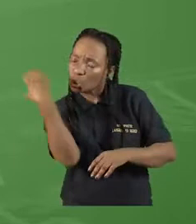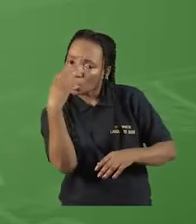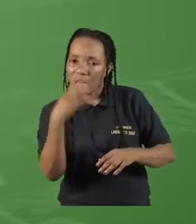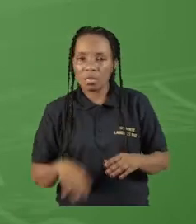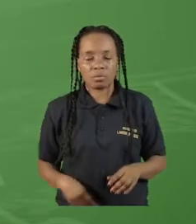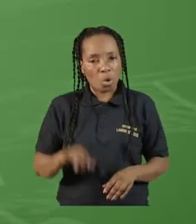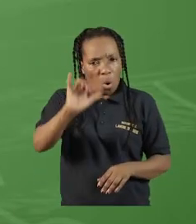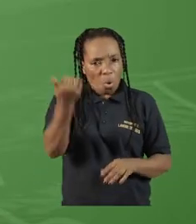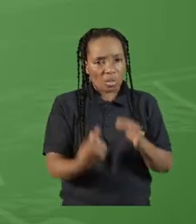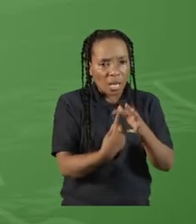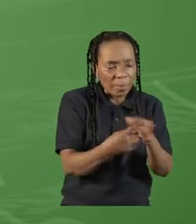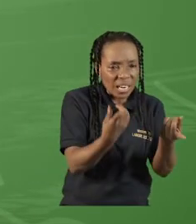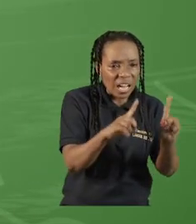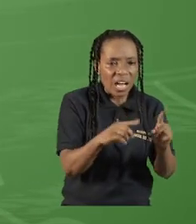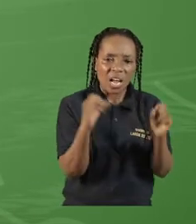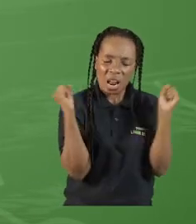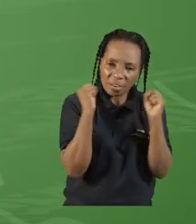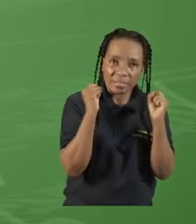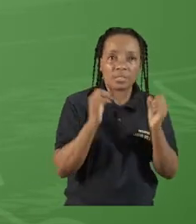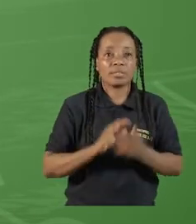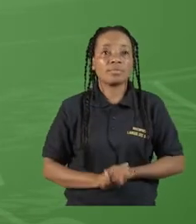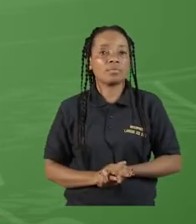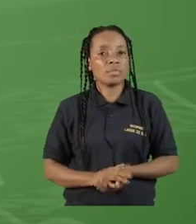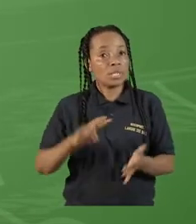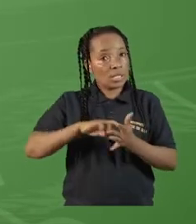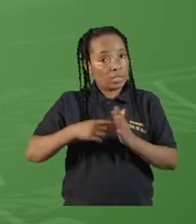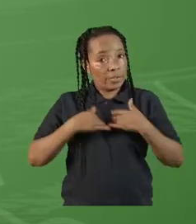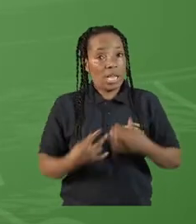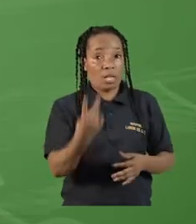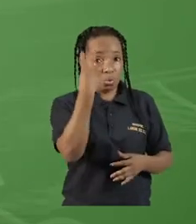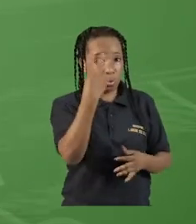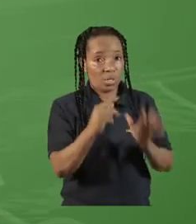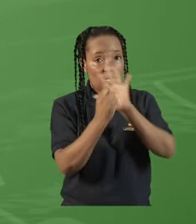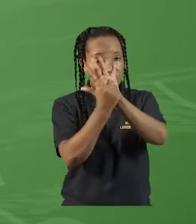froid. On peut donc distinguer deux types d'oxydation.